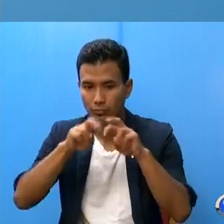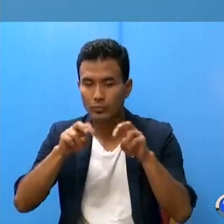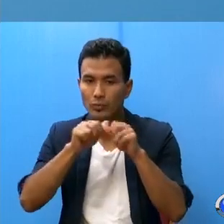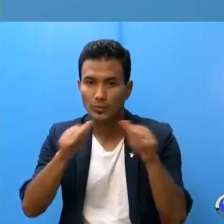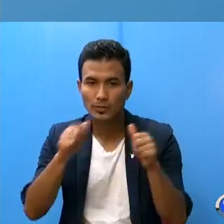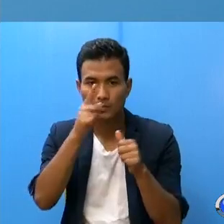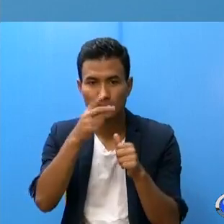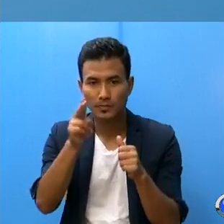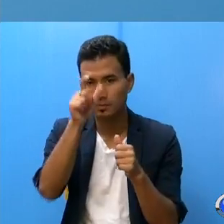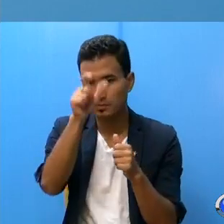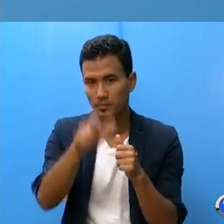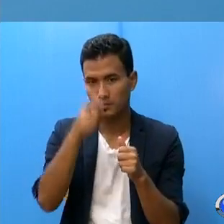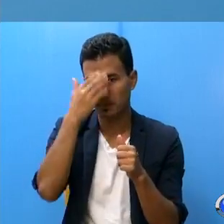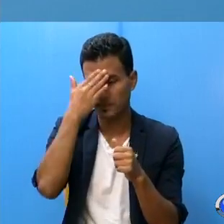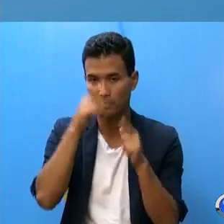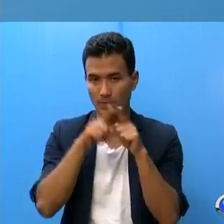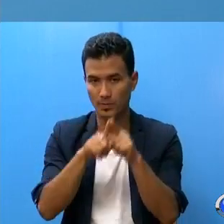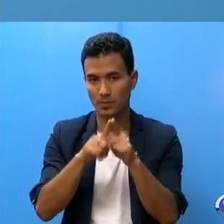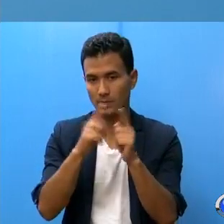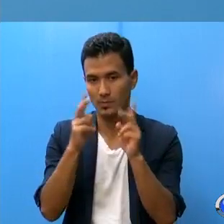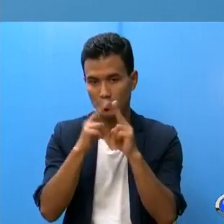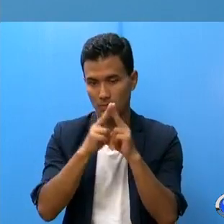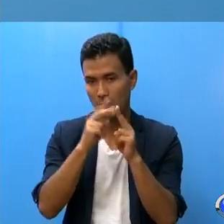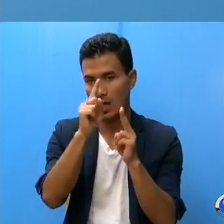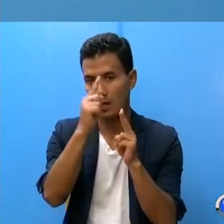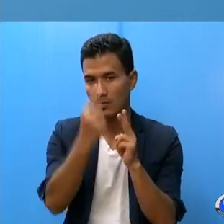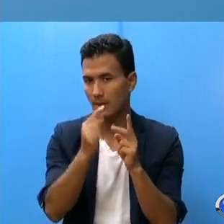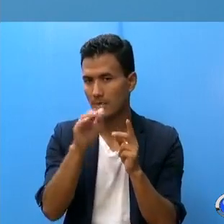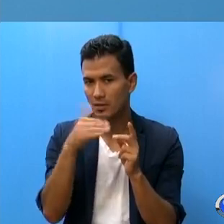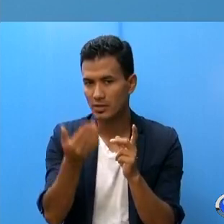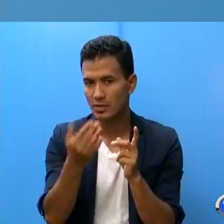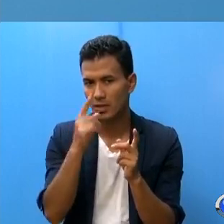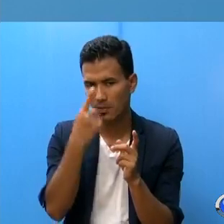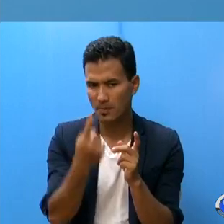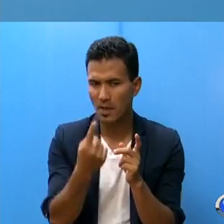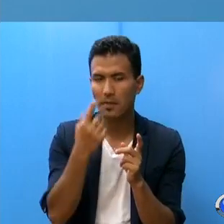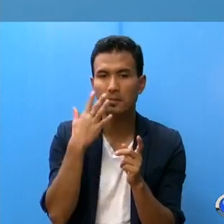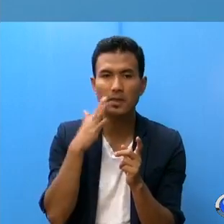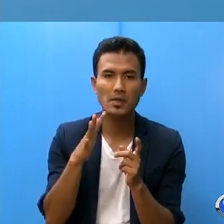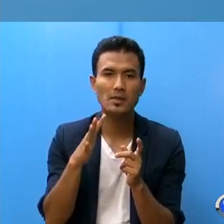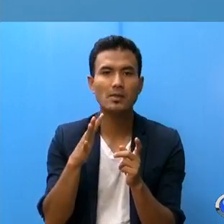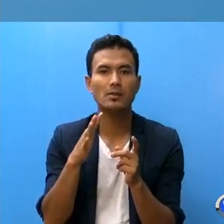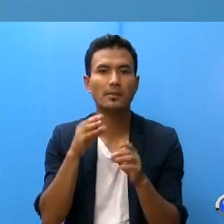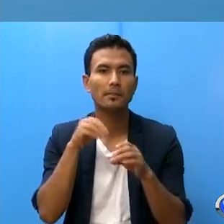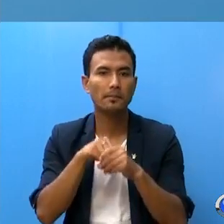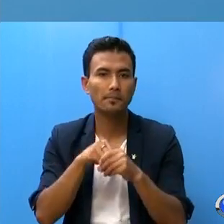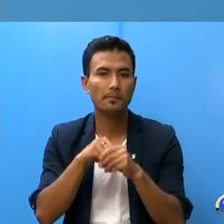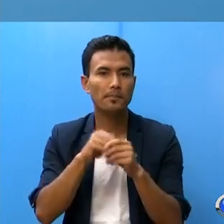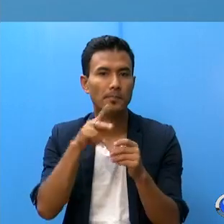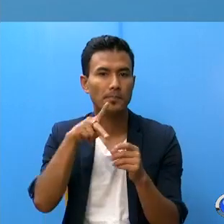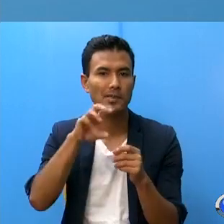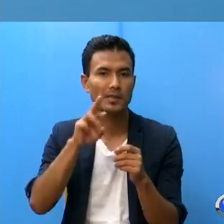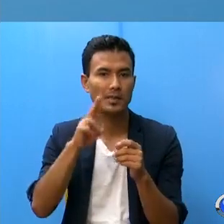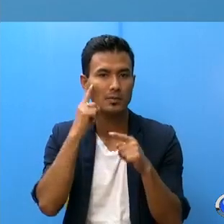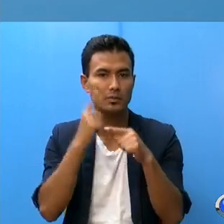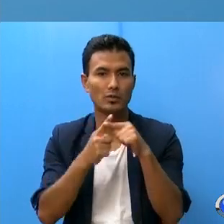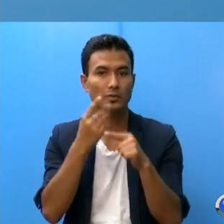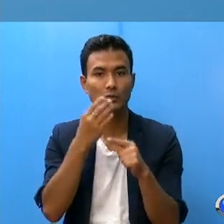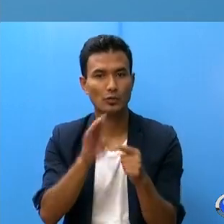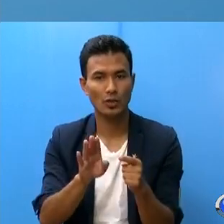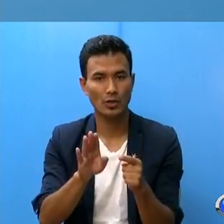लतप्रीमान,